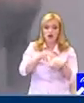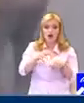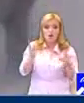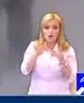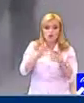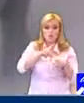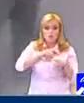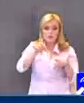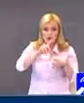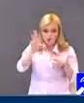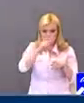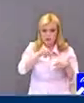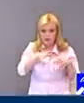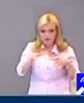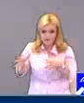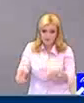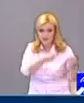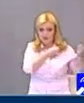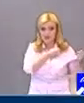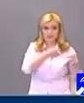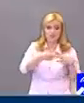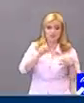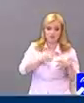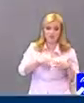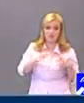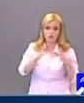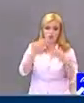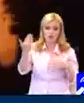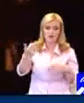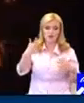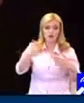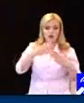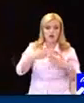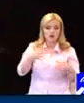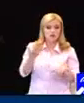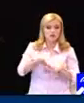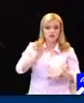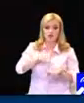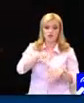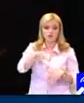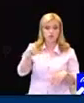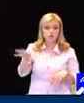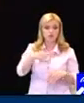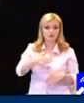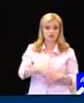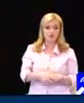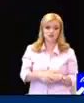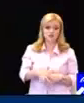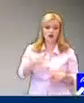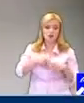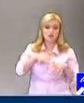scoată după aproape o jumătate de zi. Vulcan de Fuego, în traducere vulcanul de foc, înalt de 3763 de metri,